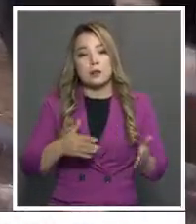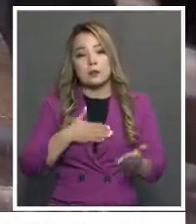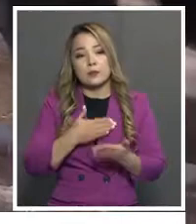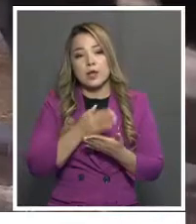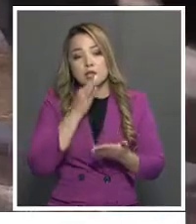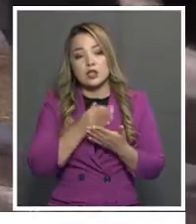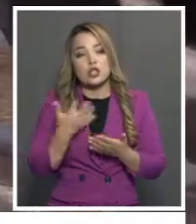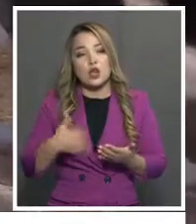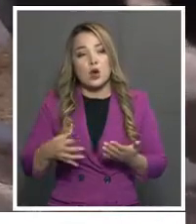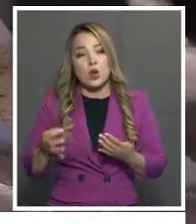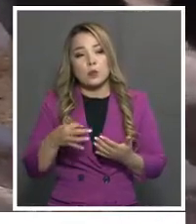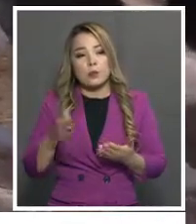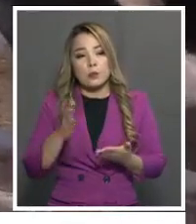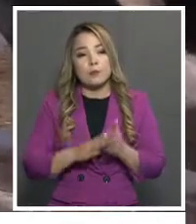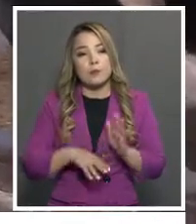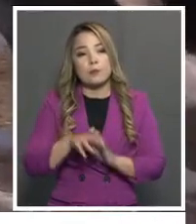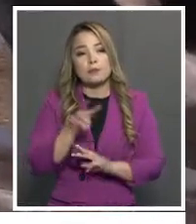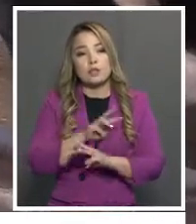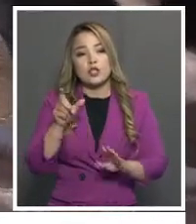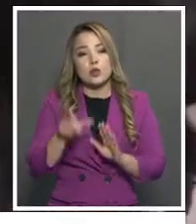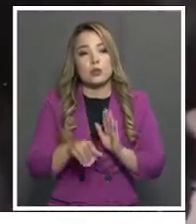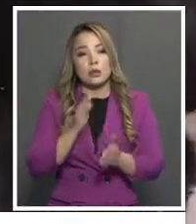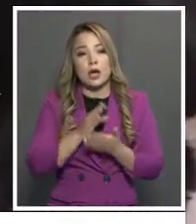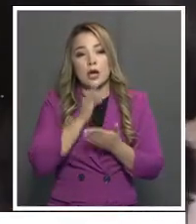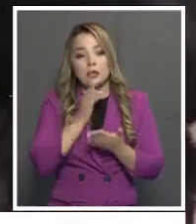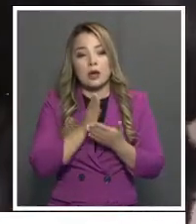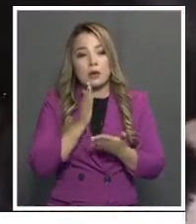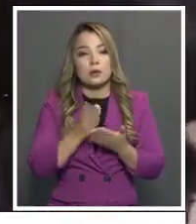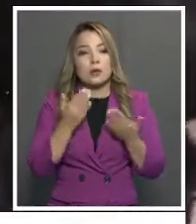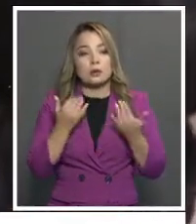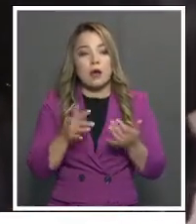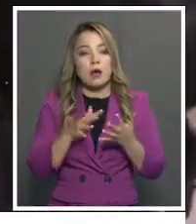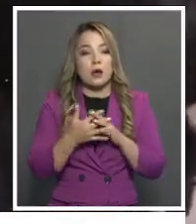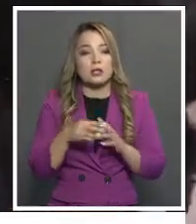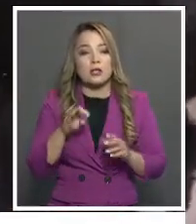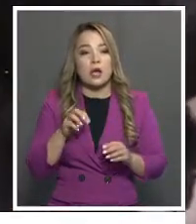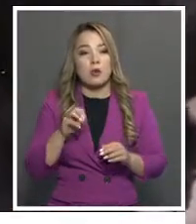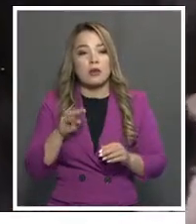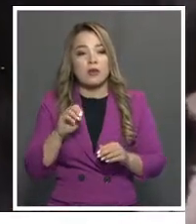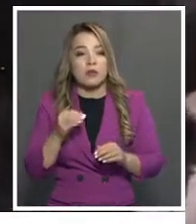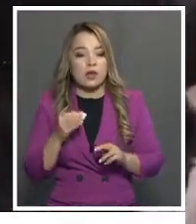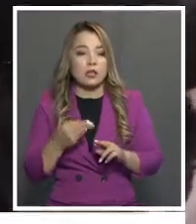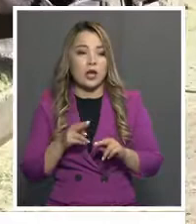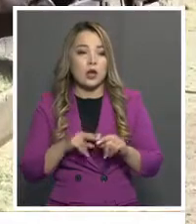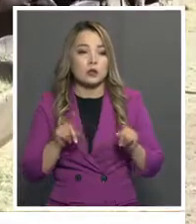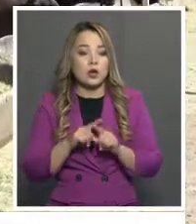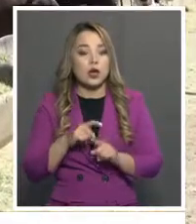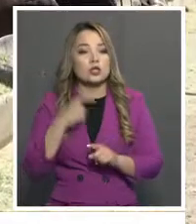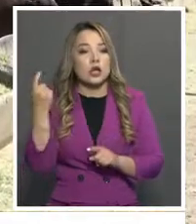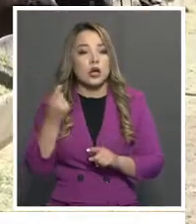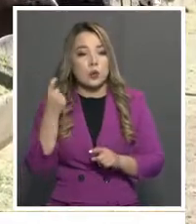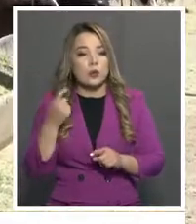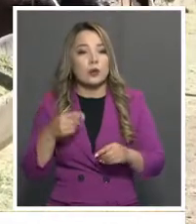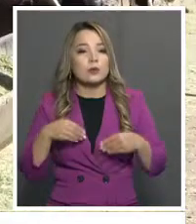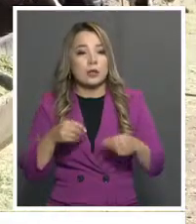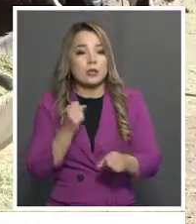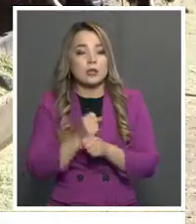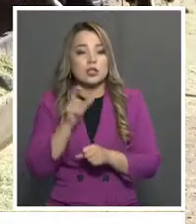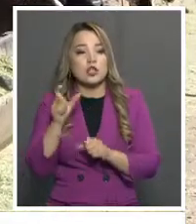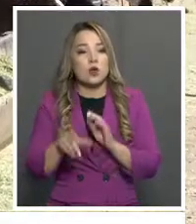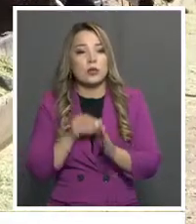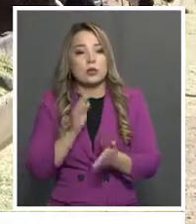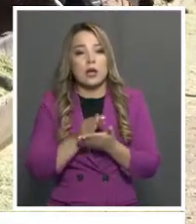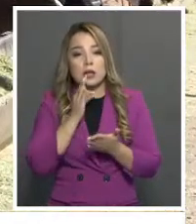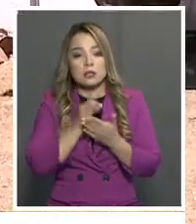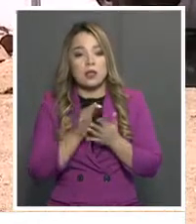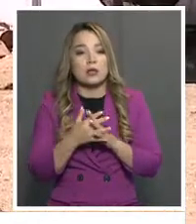облысына барған мәжіліс депутаттары айтты. Гродеков ауылындағы Тимофеев шаруа қожалығында болған депутаттар шаруалармен бірге